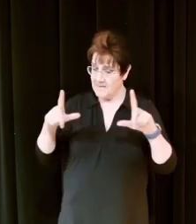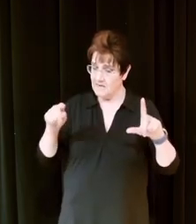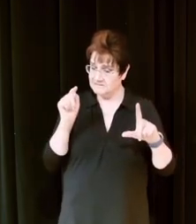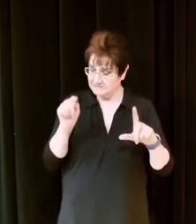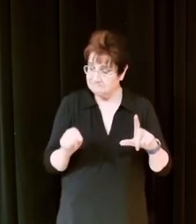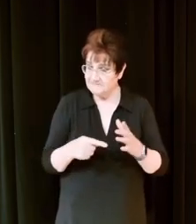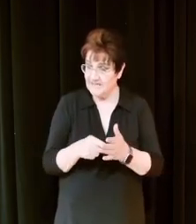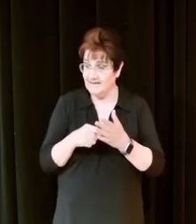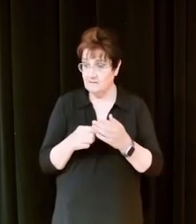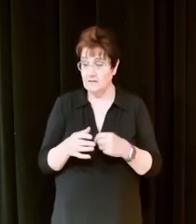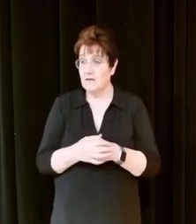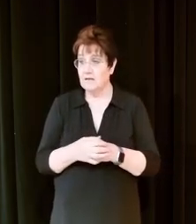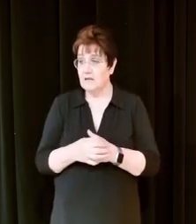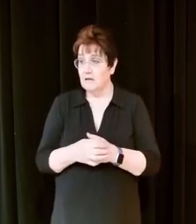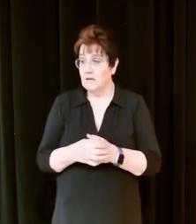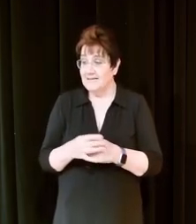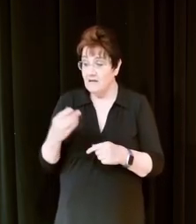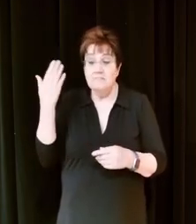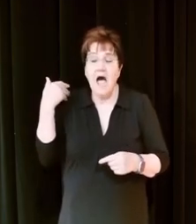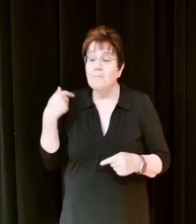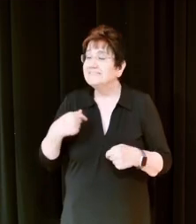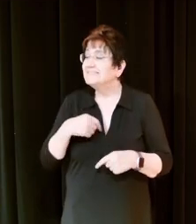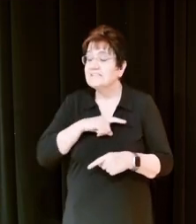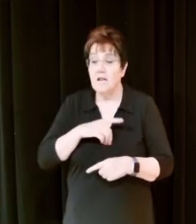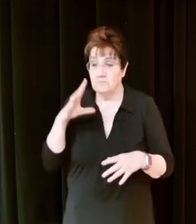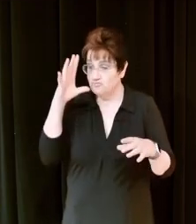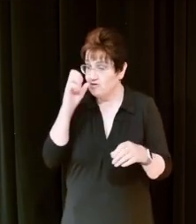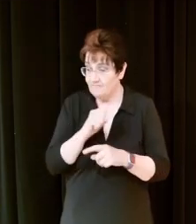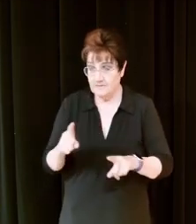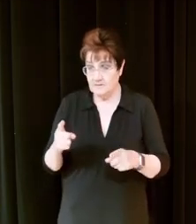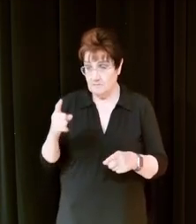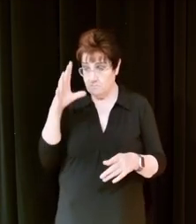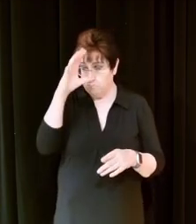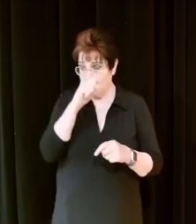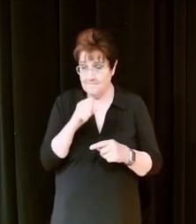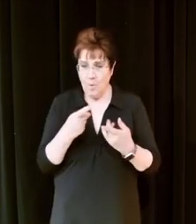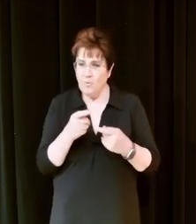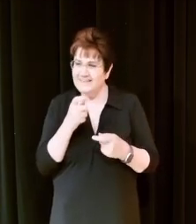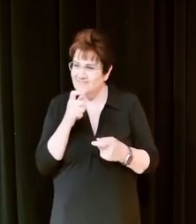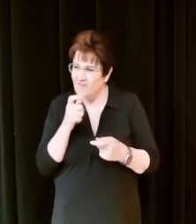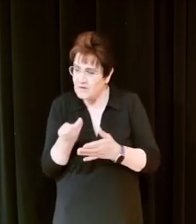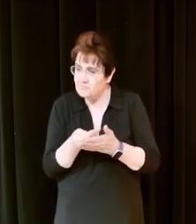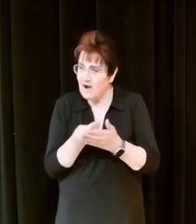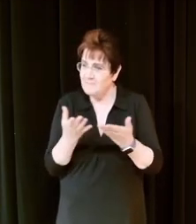darum ging. Ich war nicht in der Lage zu begreifen oder gar in Worte zu fassen, was mit mir passierte.